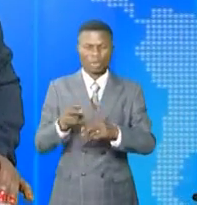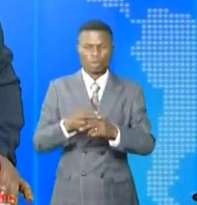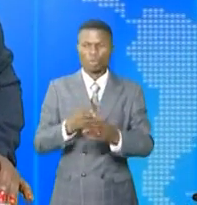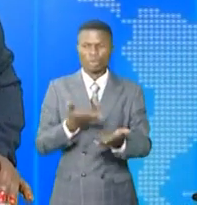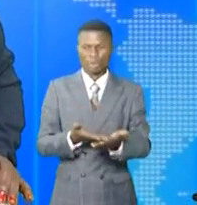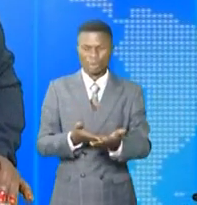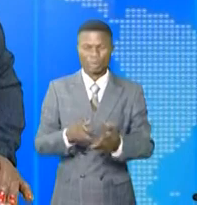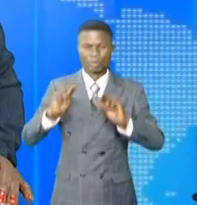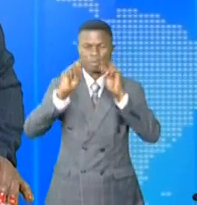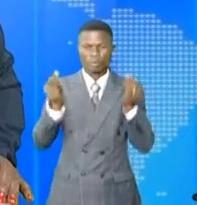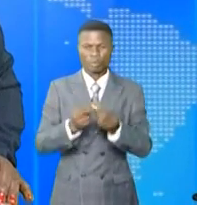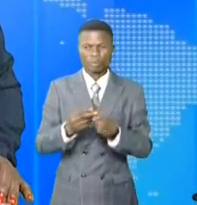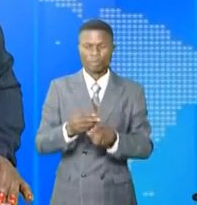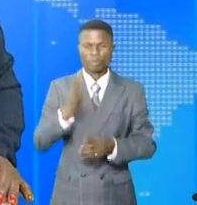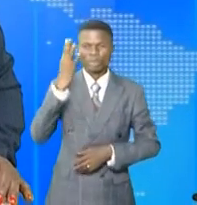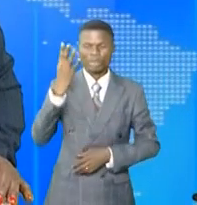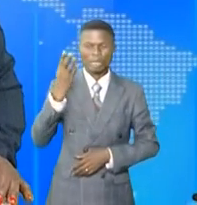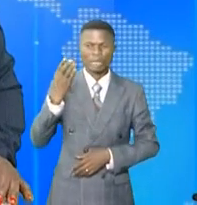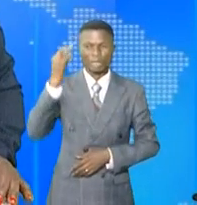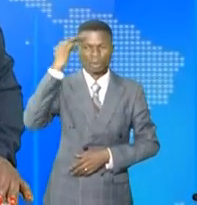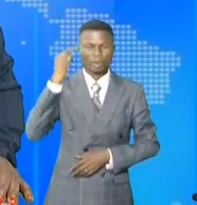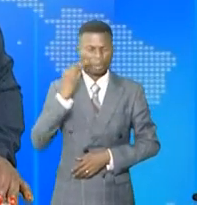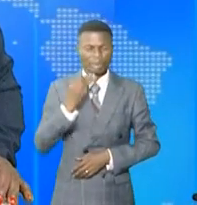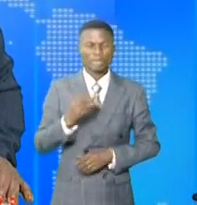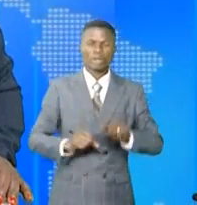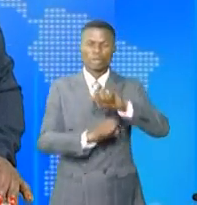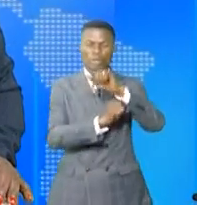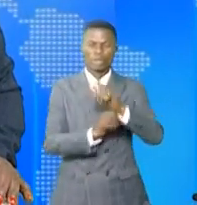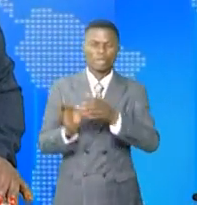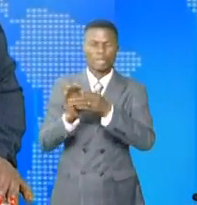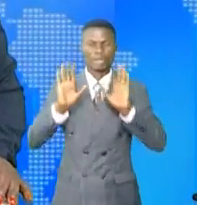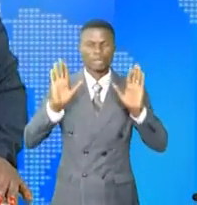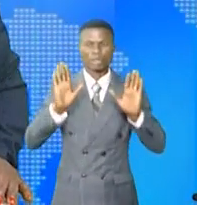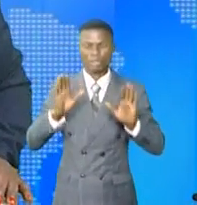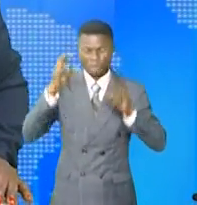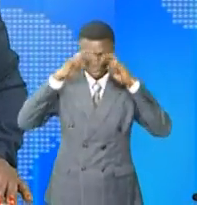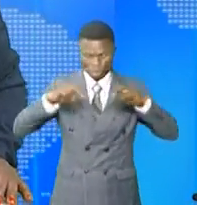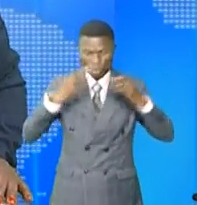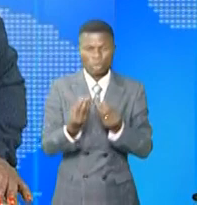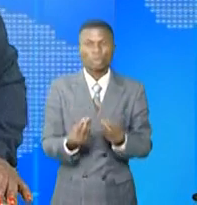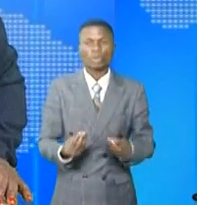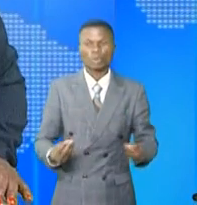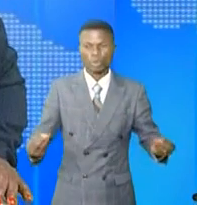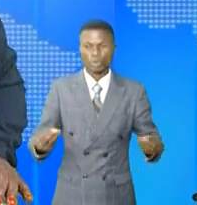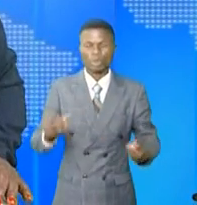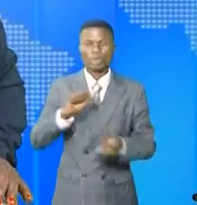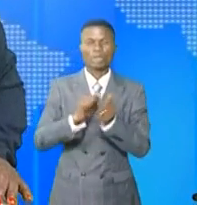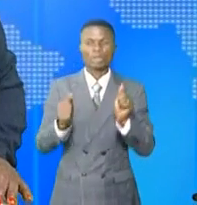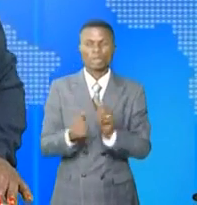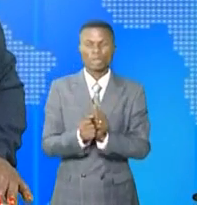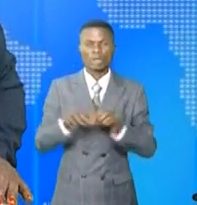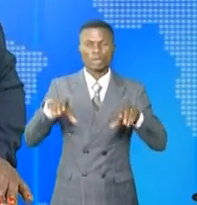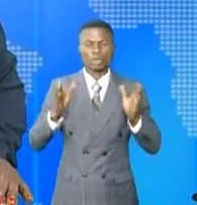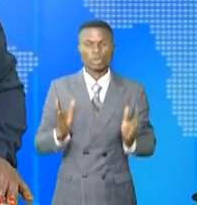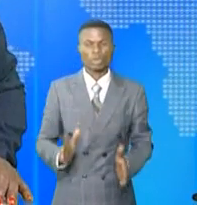Le rassemblement de Katumbistes déterminés à prêter main forte à l'Union sacrée dans la recherche de solutions aux problèmes de